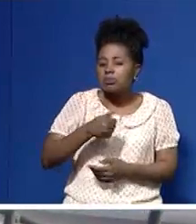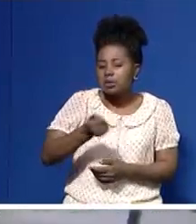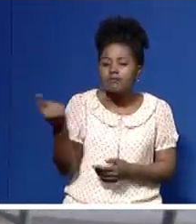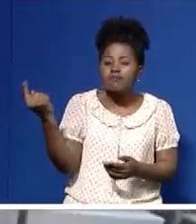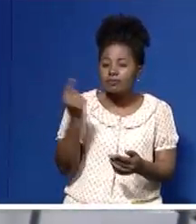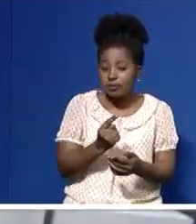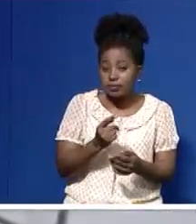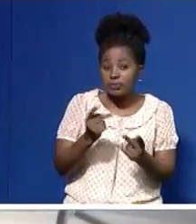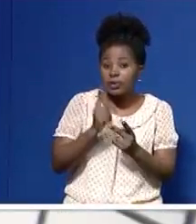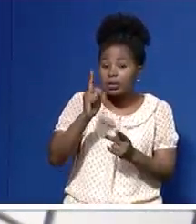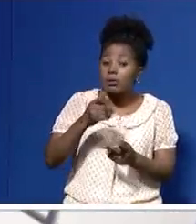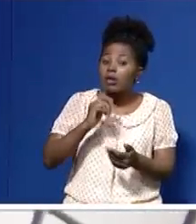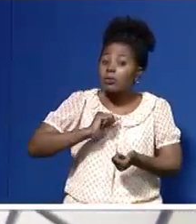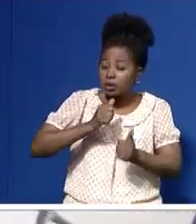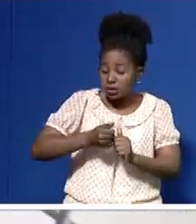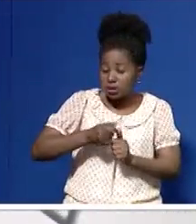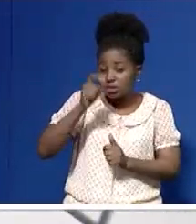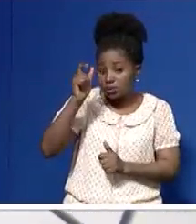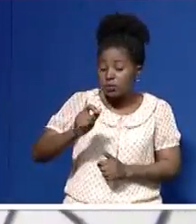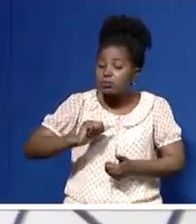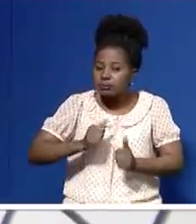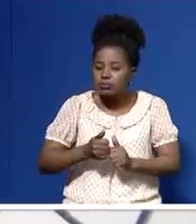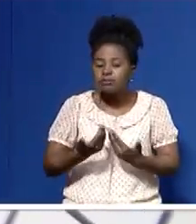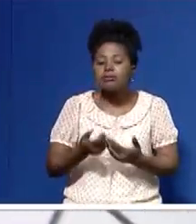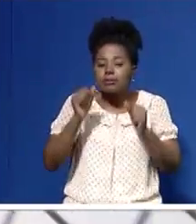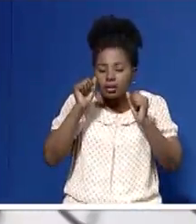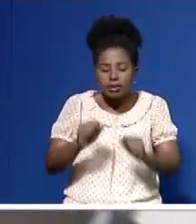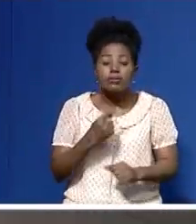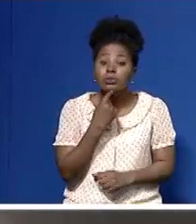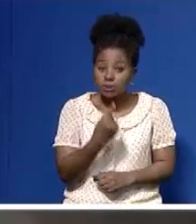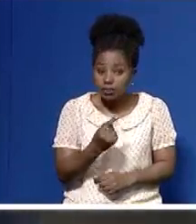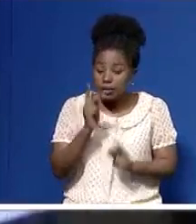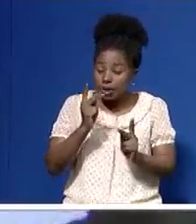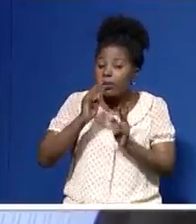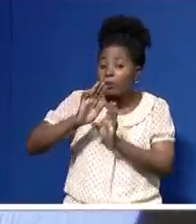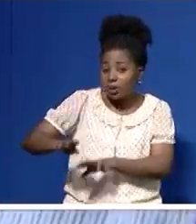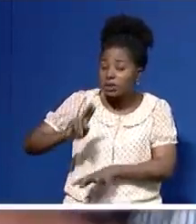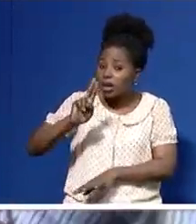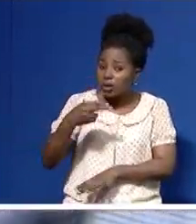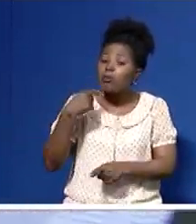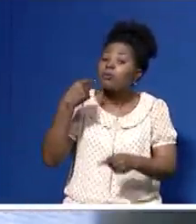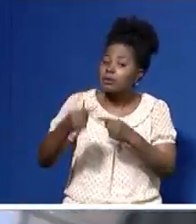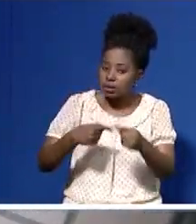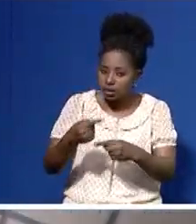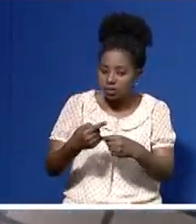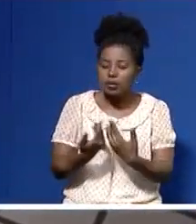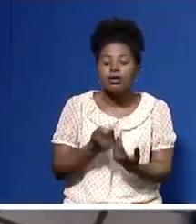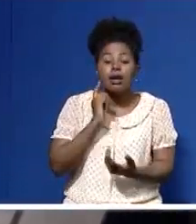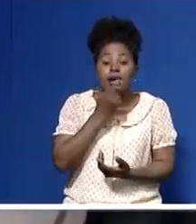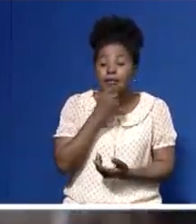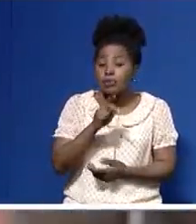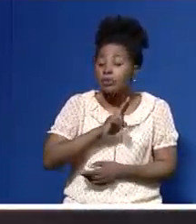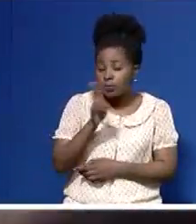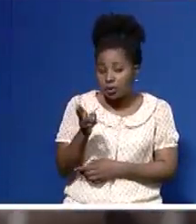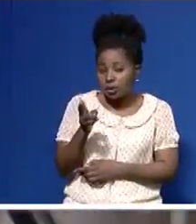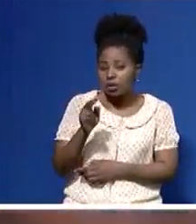mwenyewe huku akiwa na uwakilishi wa mawakili, hivyo anapaswa kusema kama amewacha ama wanaendelea. Akijibu hoja hiyo,